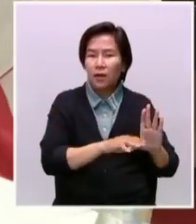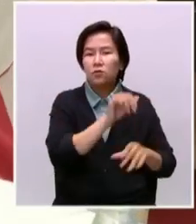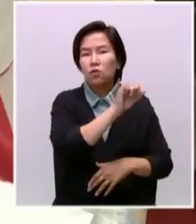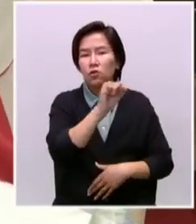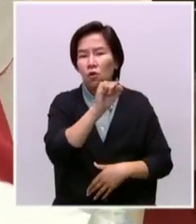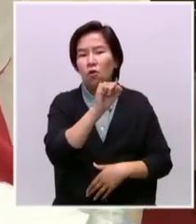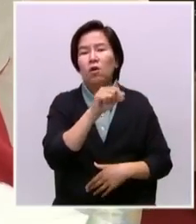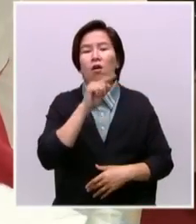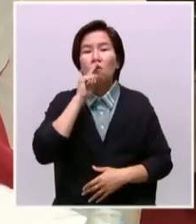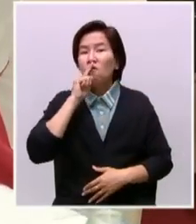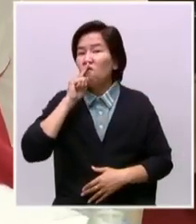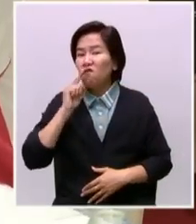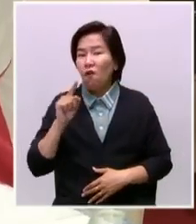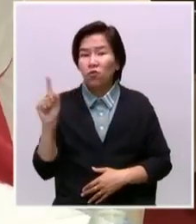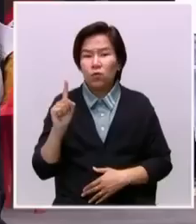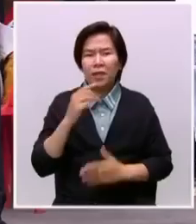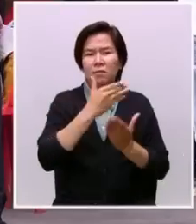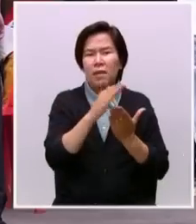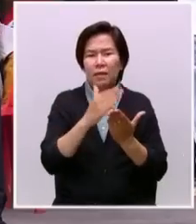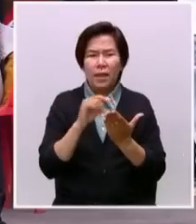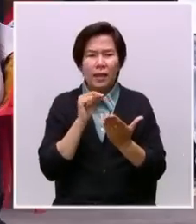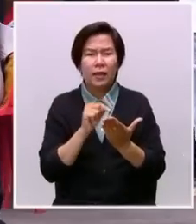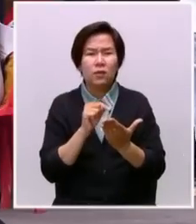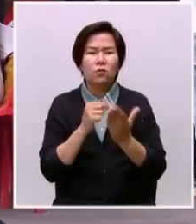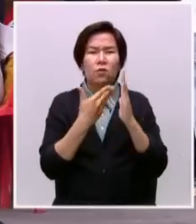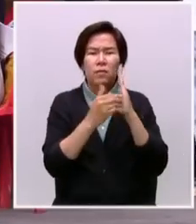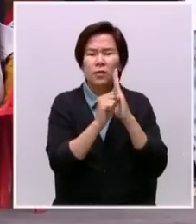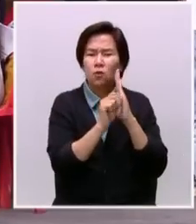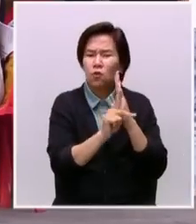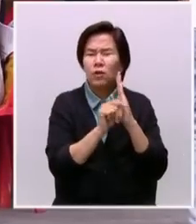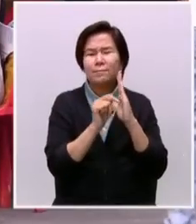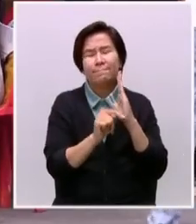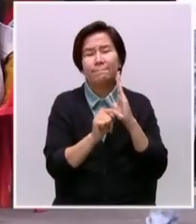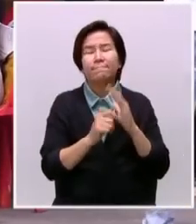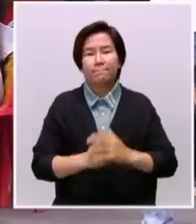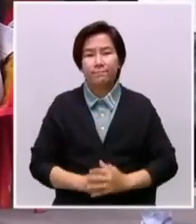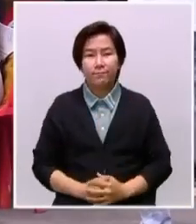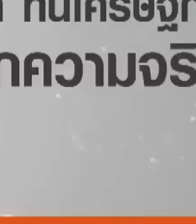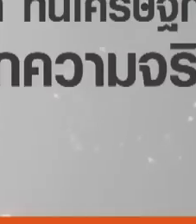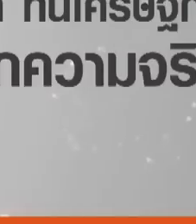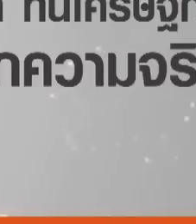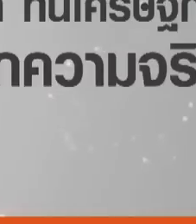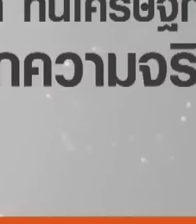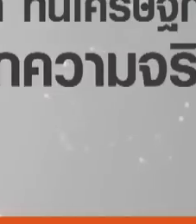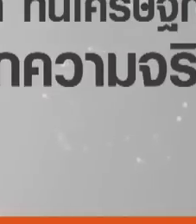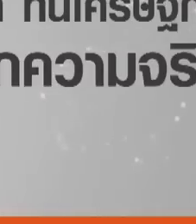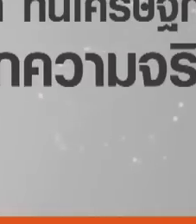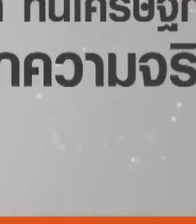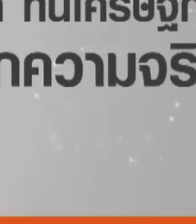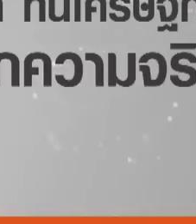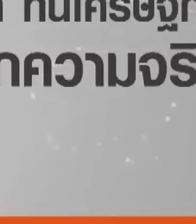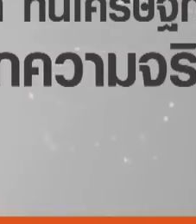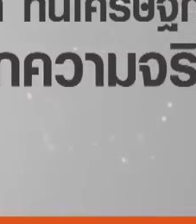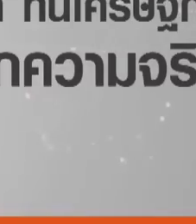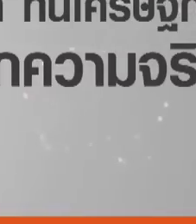ส.สฟ้องประกาศแบ่งเขตเลือกตั้งพื้นที่จังหวัดนครค่ะขอบคุณที่ติดตาม